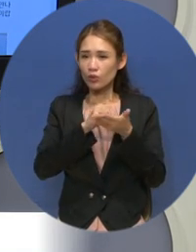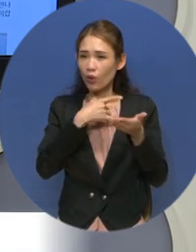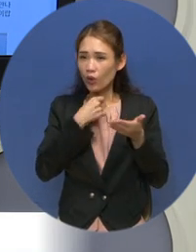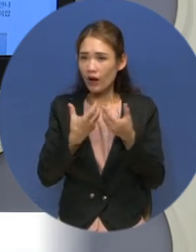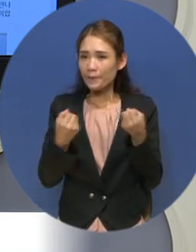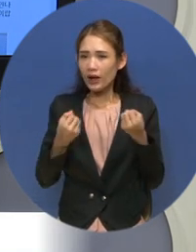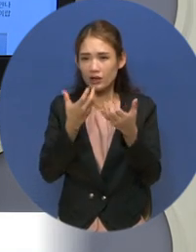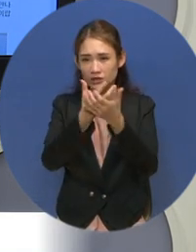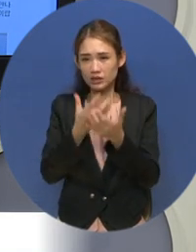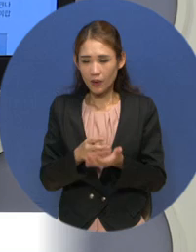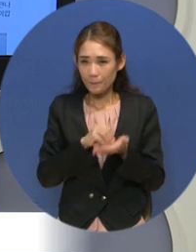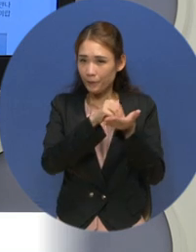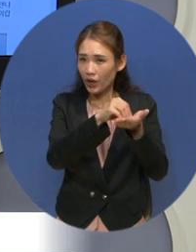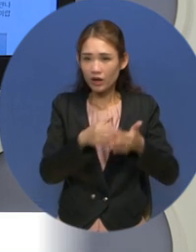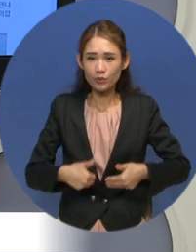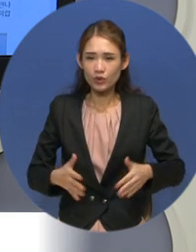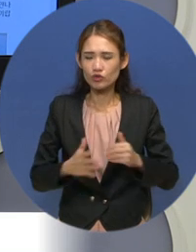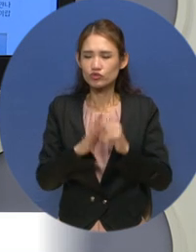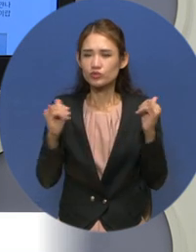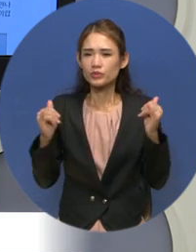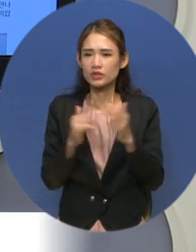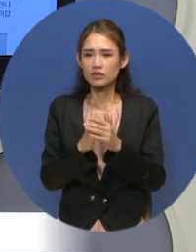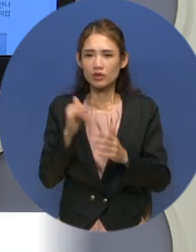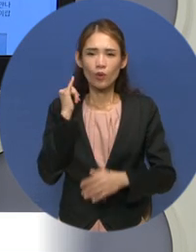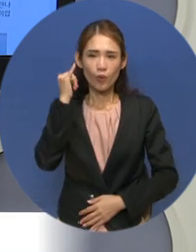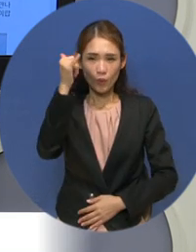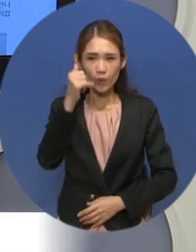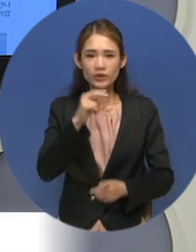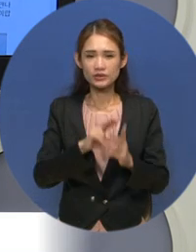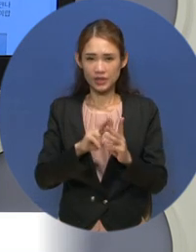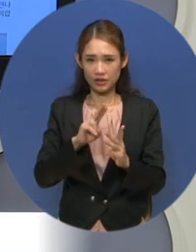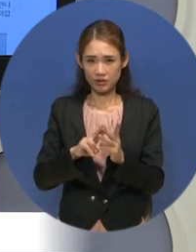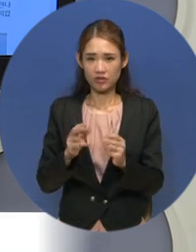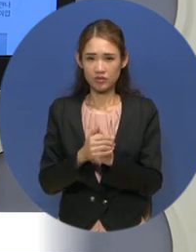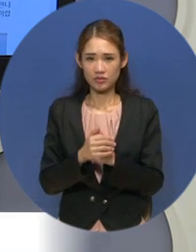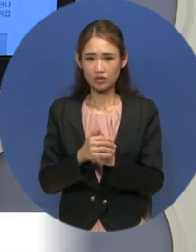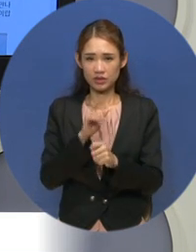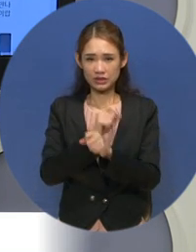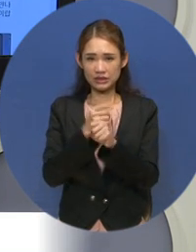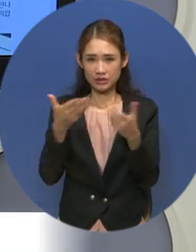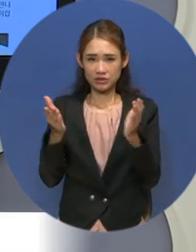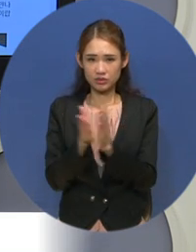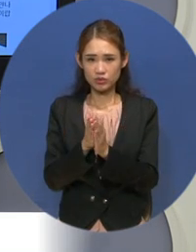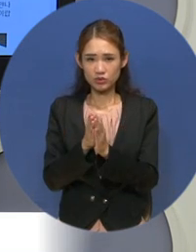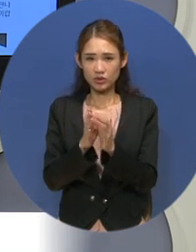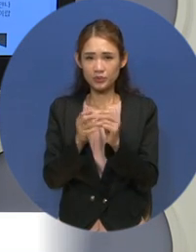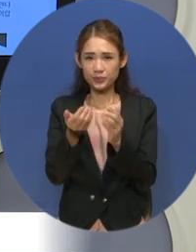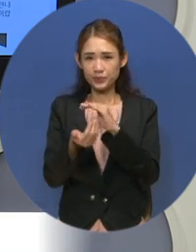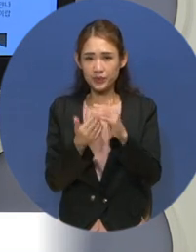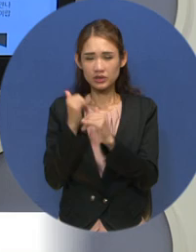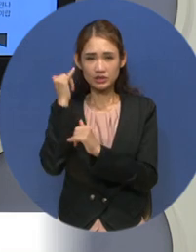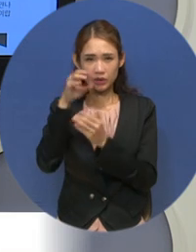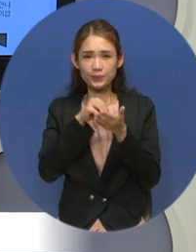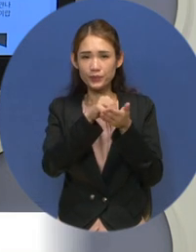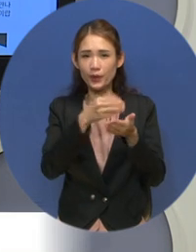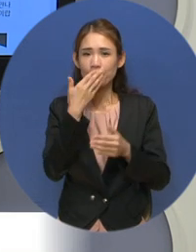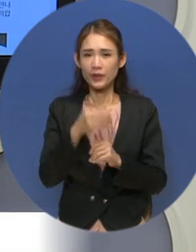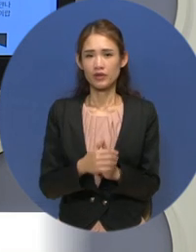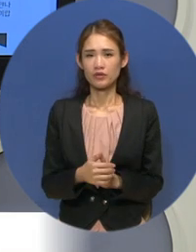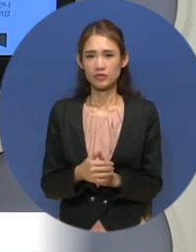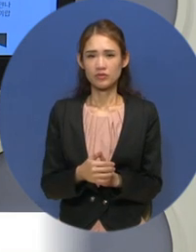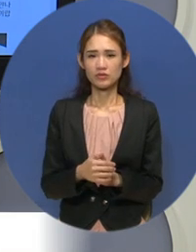신청 서류 없이 국민연금공단 콜센터 나 해당 지사를 통해 유선으로 신청할 수 있습니다